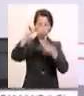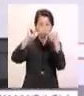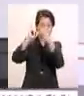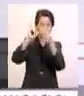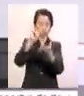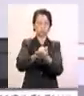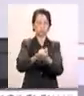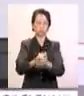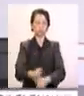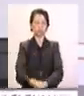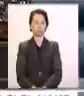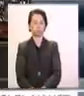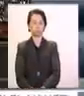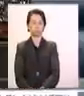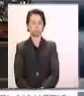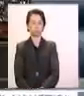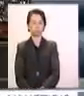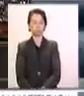berkenaan.